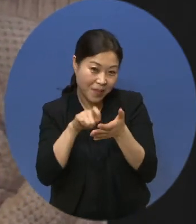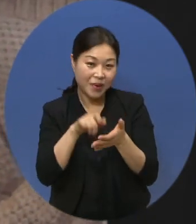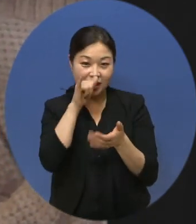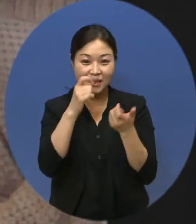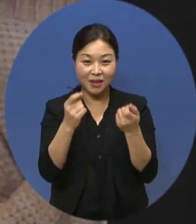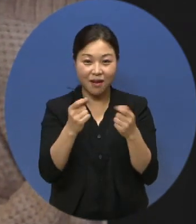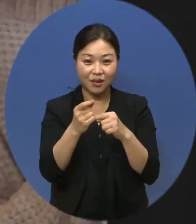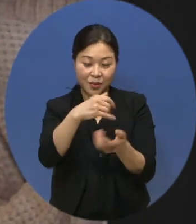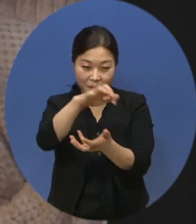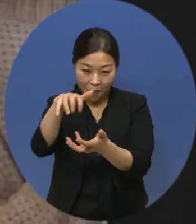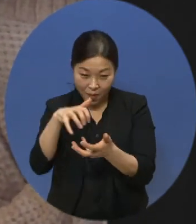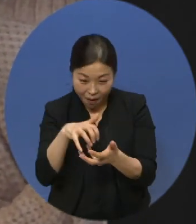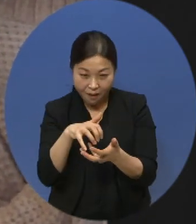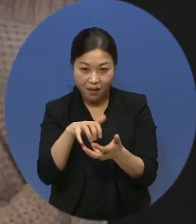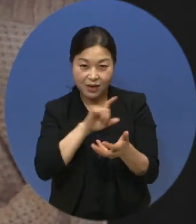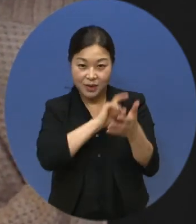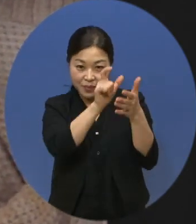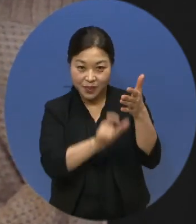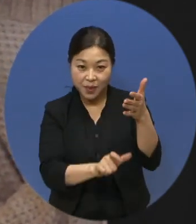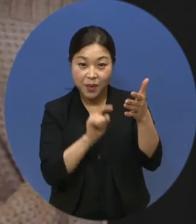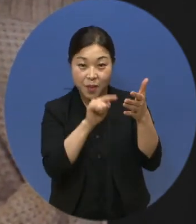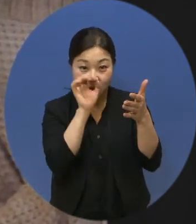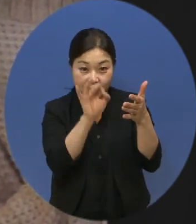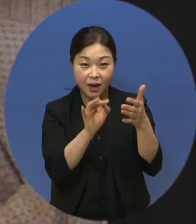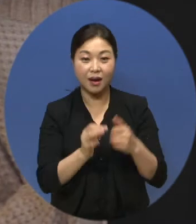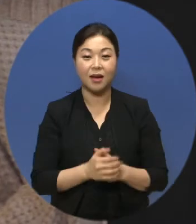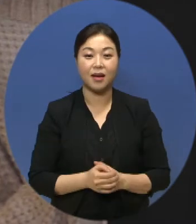그런 걸 수집했던 그 리스트 중에서